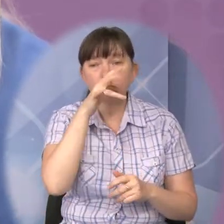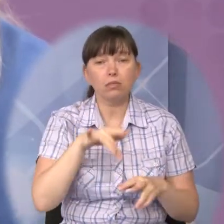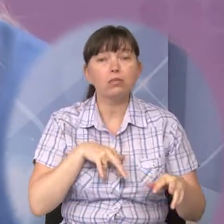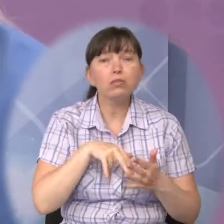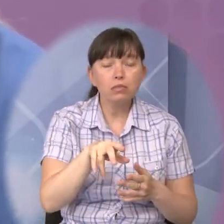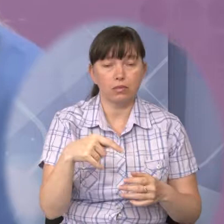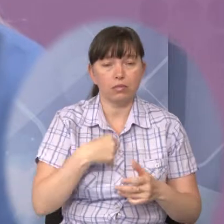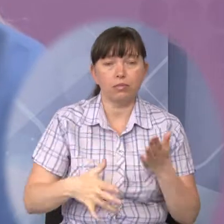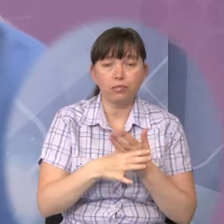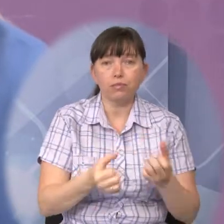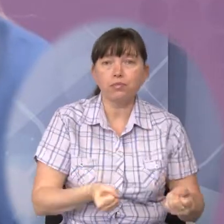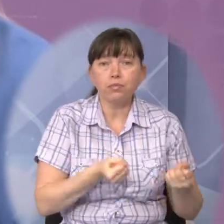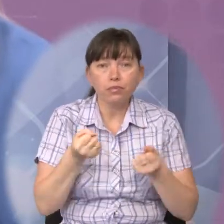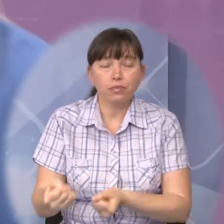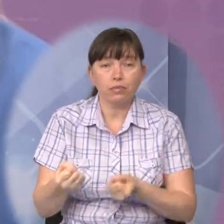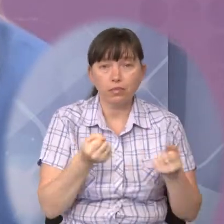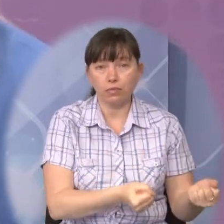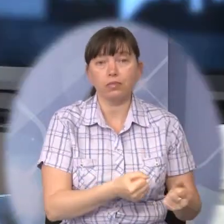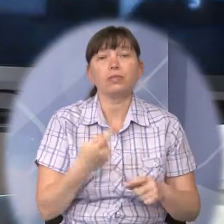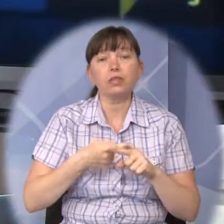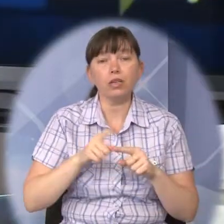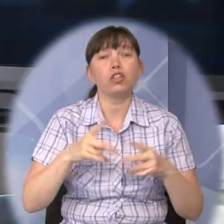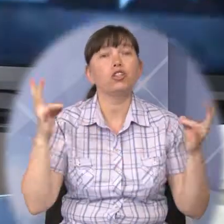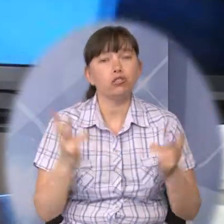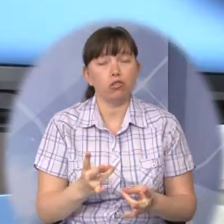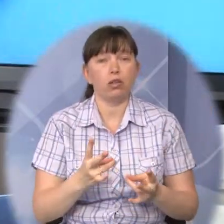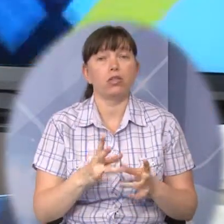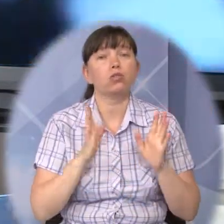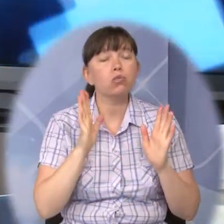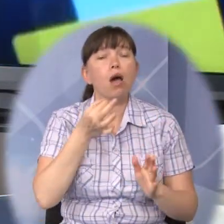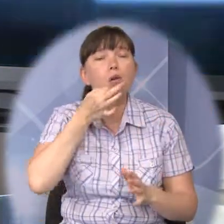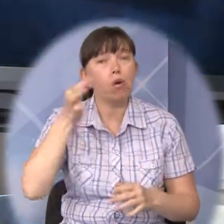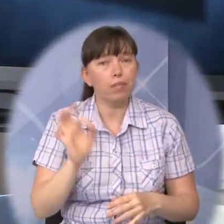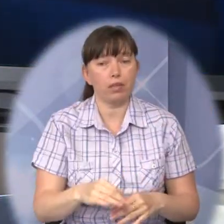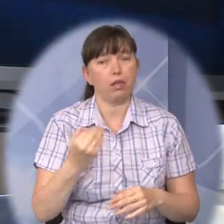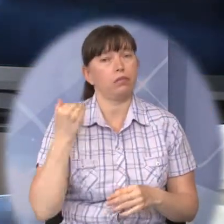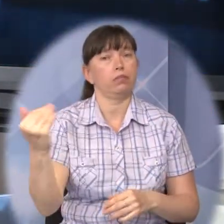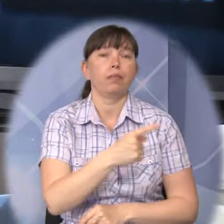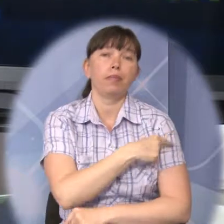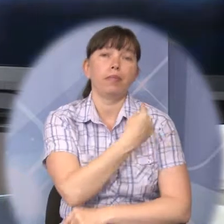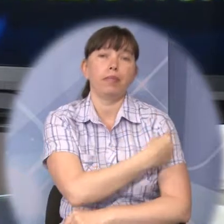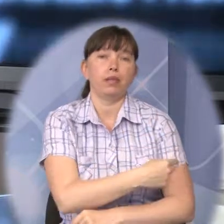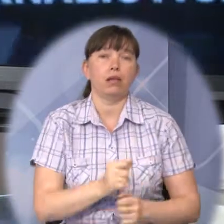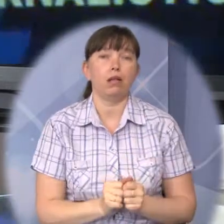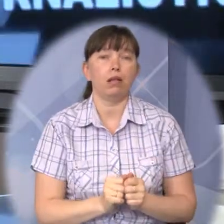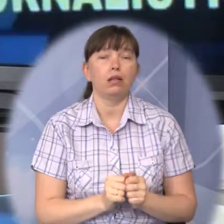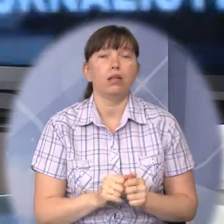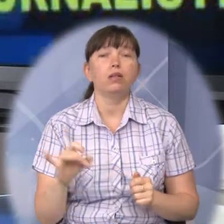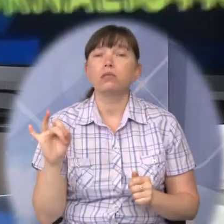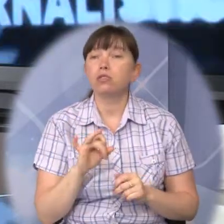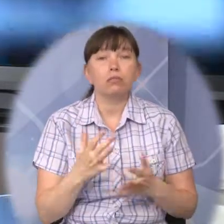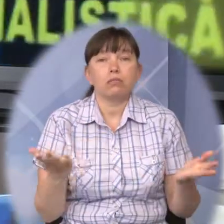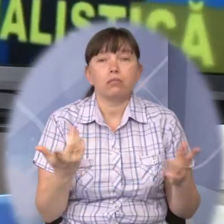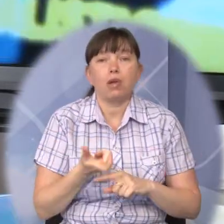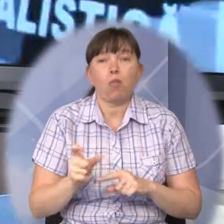imobilizate. Este un concept care necesită doar competență din partea asistentului medical și mai